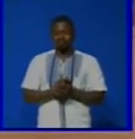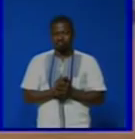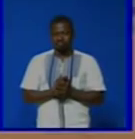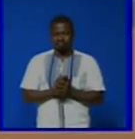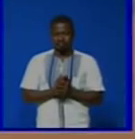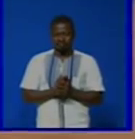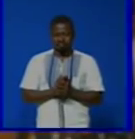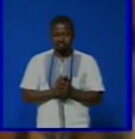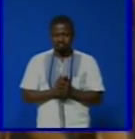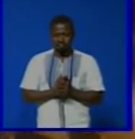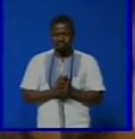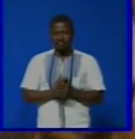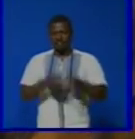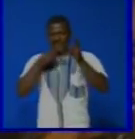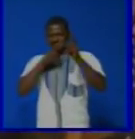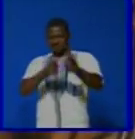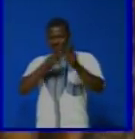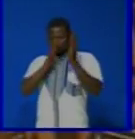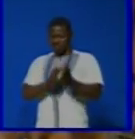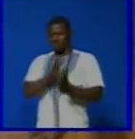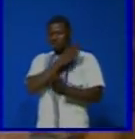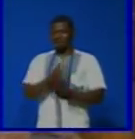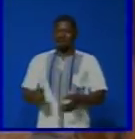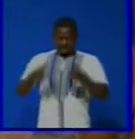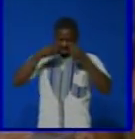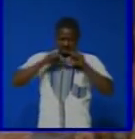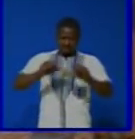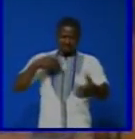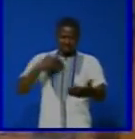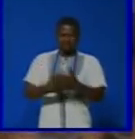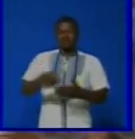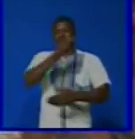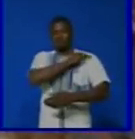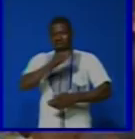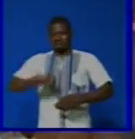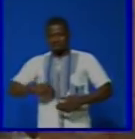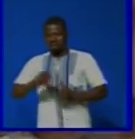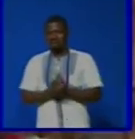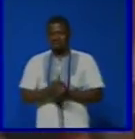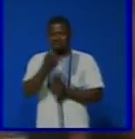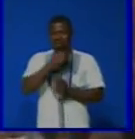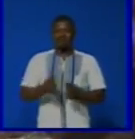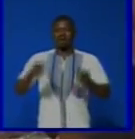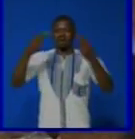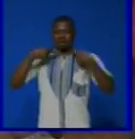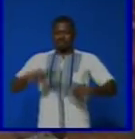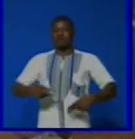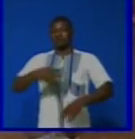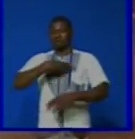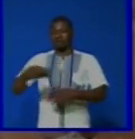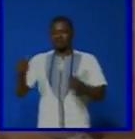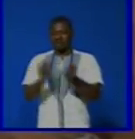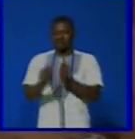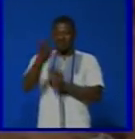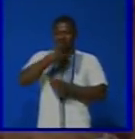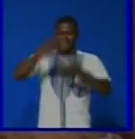Les fusilleurs du canton annoncent l'arrivée imminente de Naba Tigré. Vêtu de blanc et coiffé d'un bonnet rouge, le chef